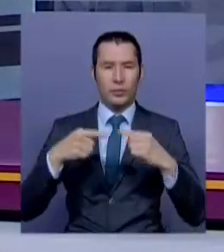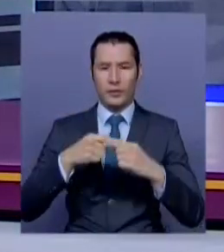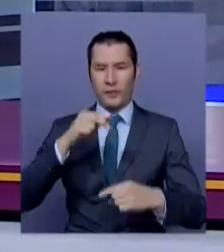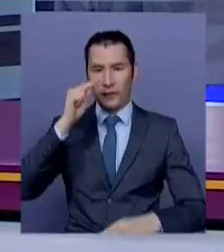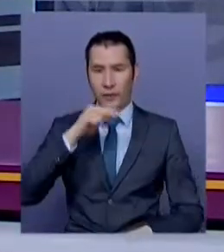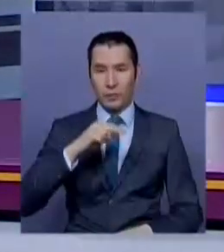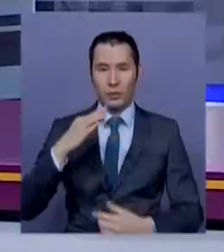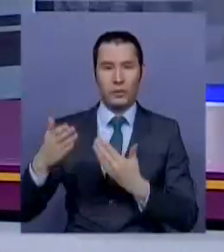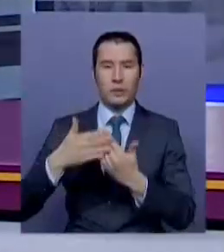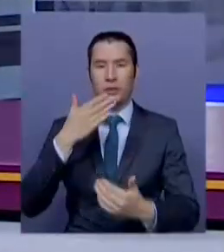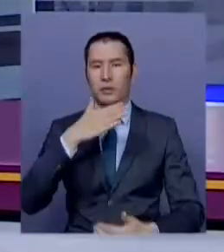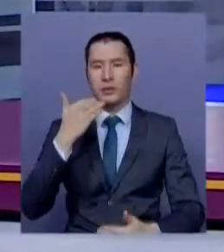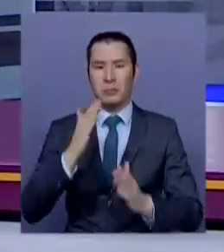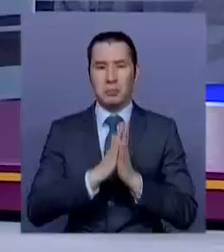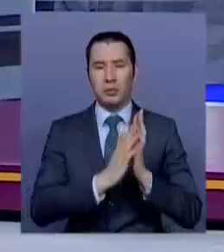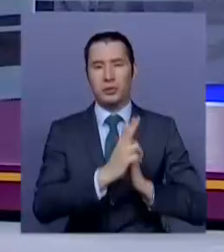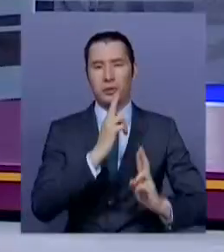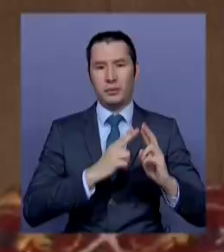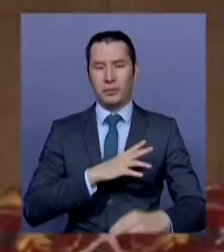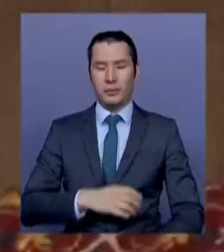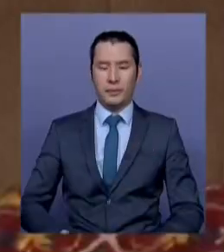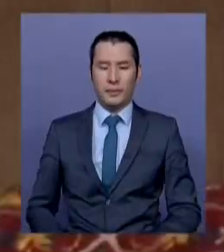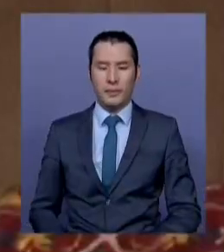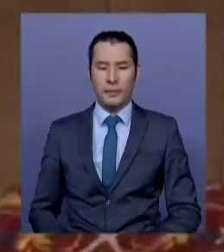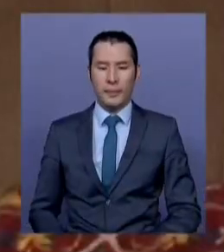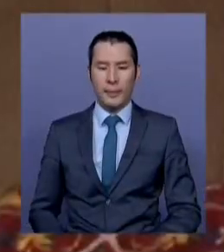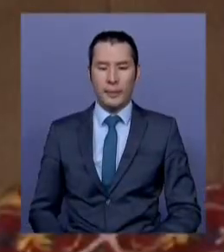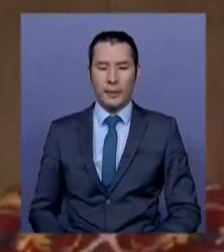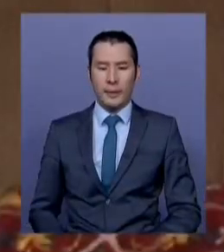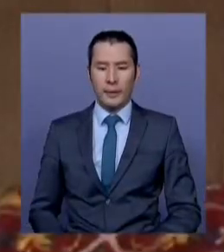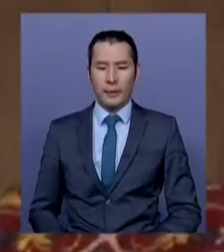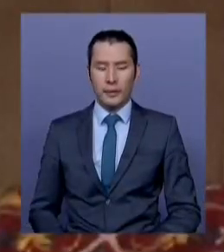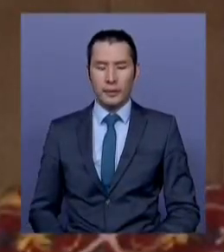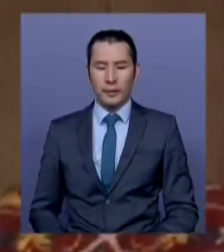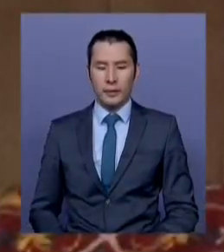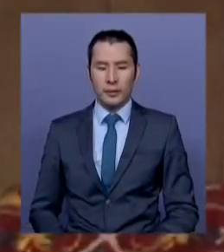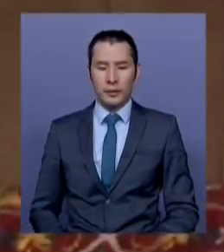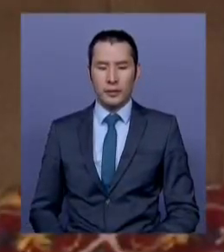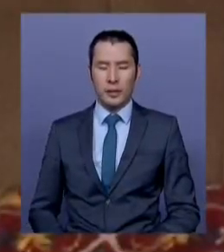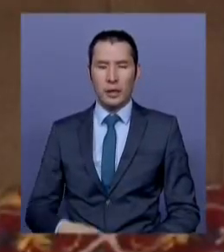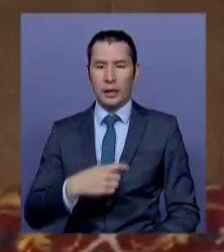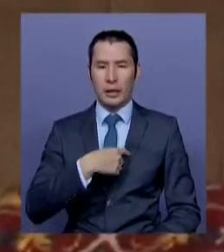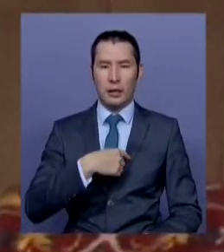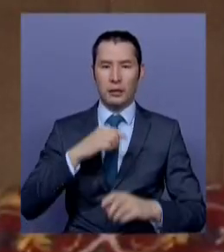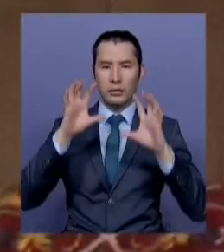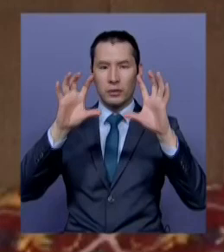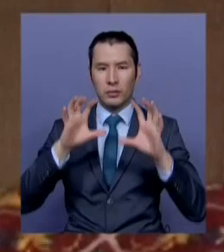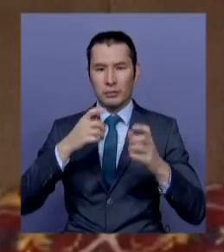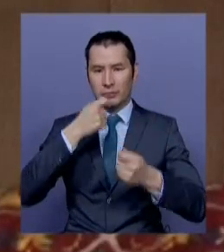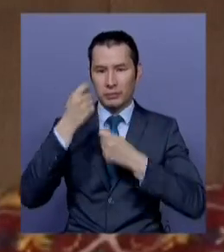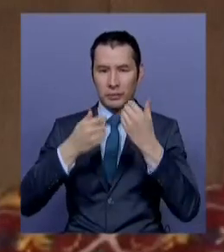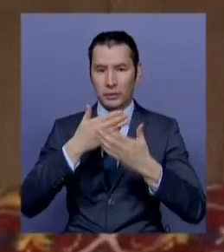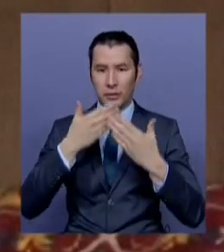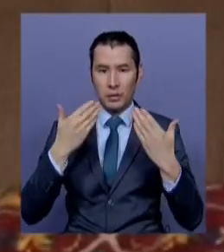Аймақтағы әріптесім Мерей Байет тарқатып айтсын. Мен кінәм заңды білмегенім ба? Қарапайым сонда адамдар